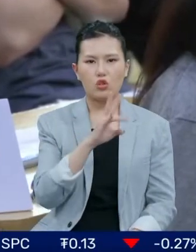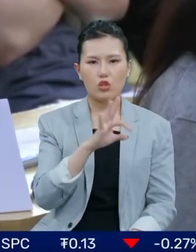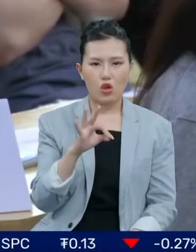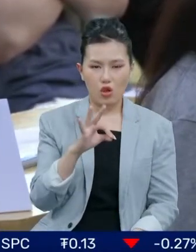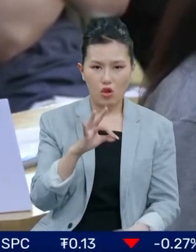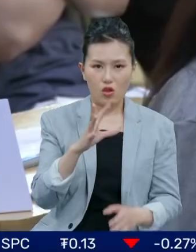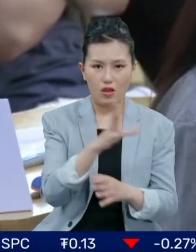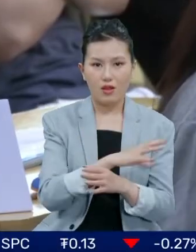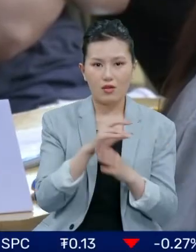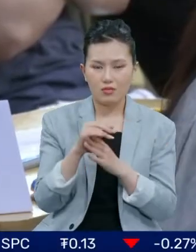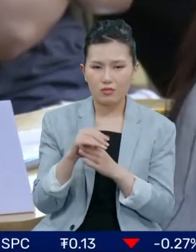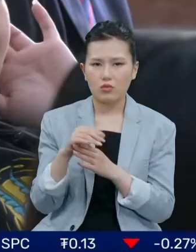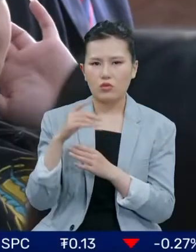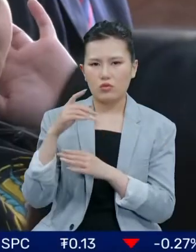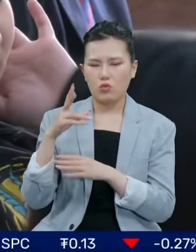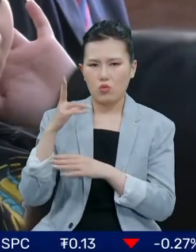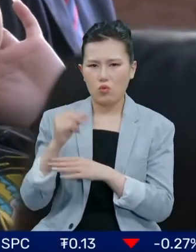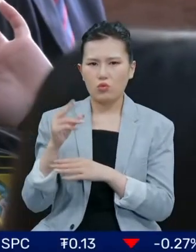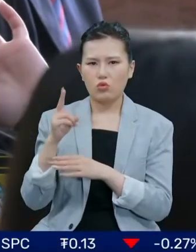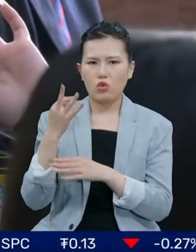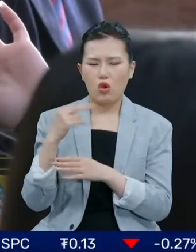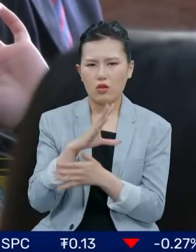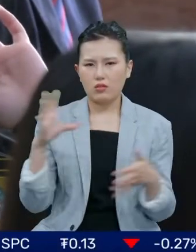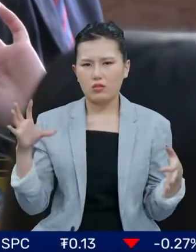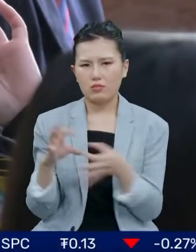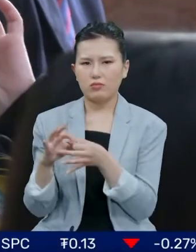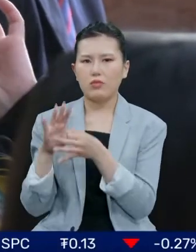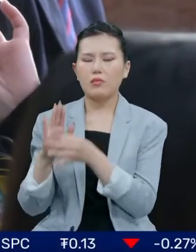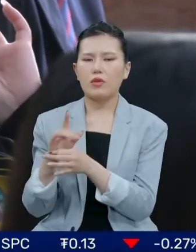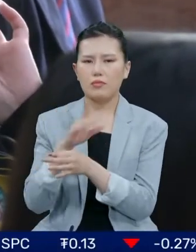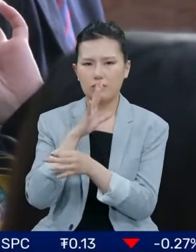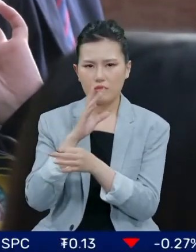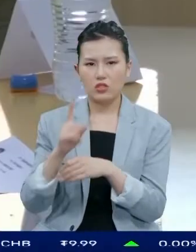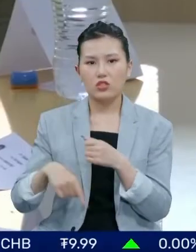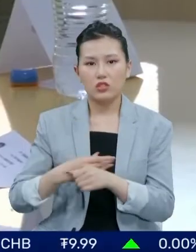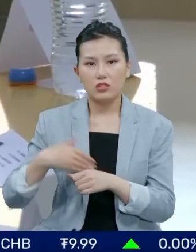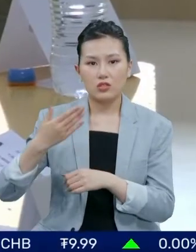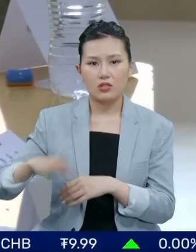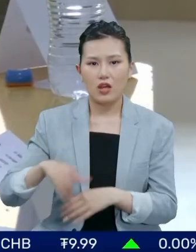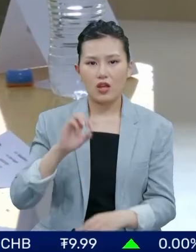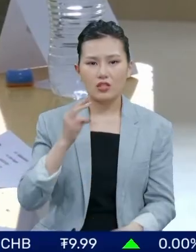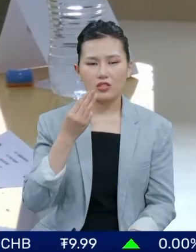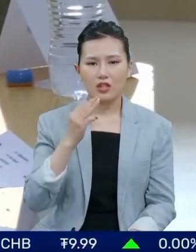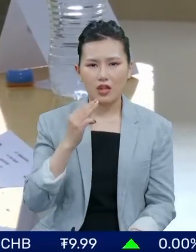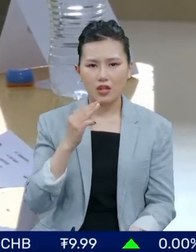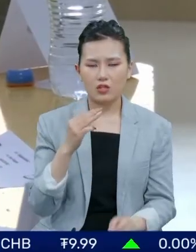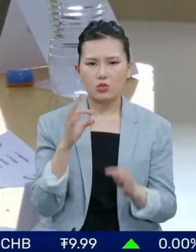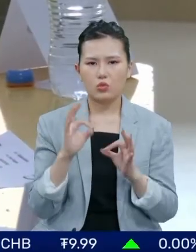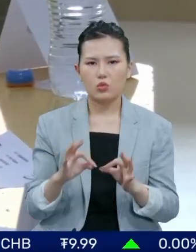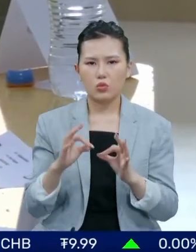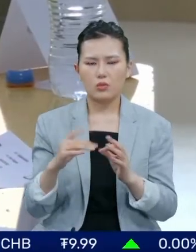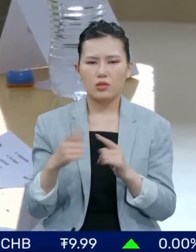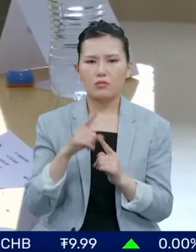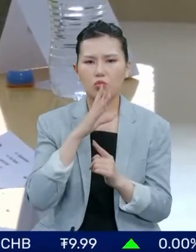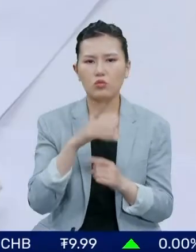технологид суурлах байсан. Тэгвэл дараа жил эсэлтийн ерхий шалгалтыг агуулгын хүрээнд хуван авах шин журам хэрэгжиж эхлэх юм а. Өөрөөр хэлбэл математик тулгуурсан